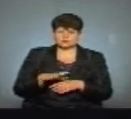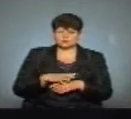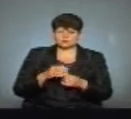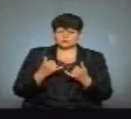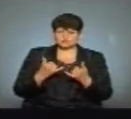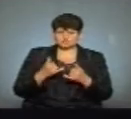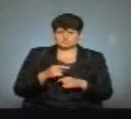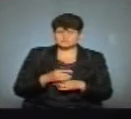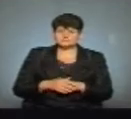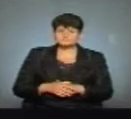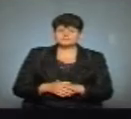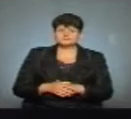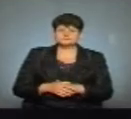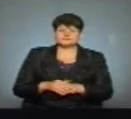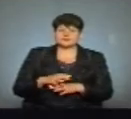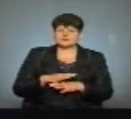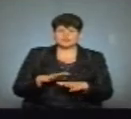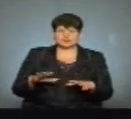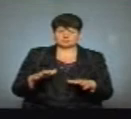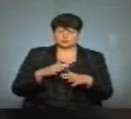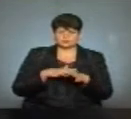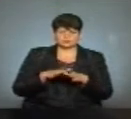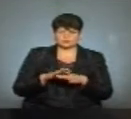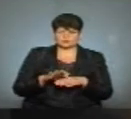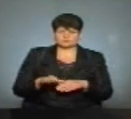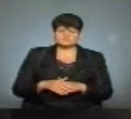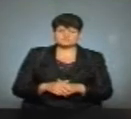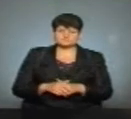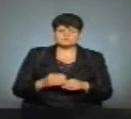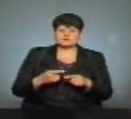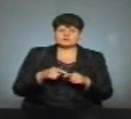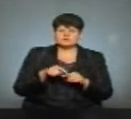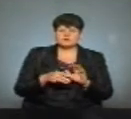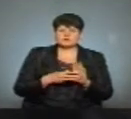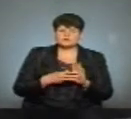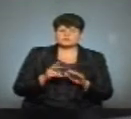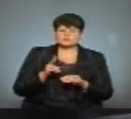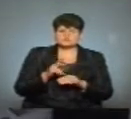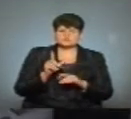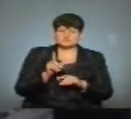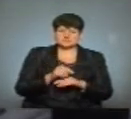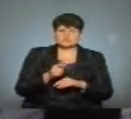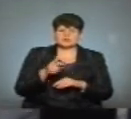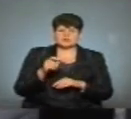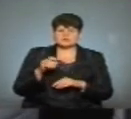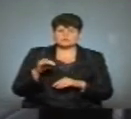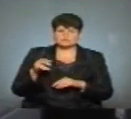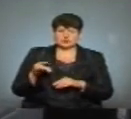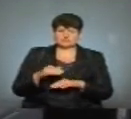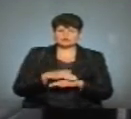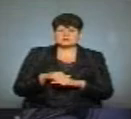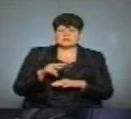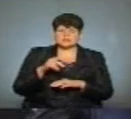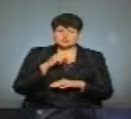на текстерно. Не було так, щоб було повно. А це 8-й тролейбус, що курсує від газопроводу до вулиці Лесі